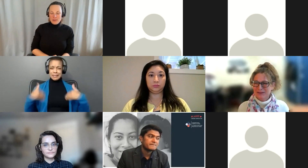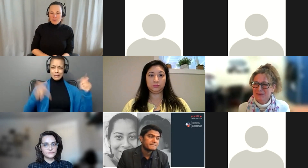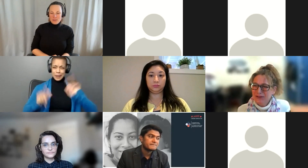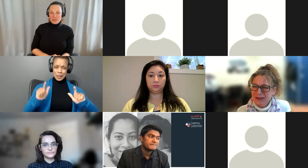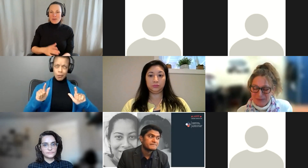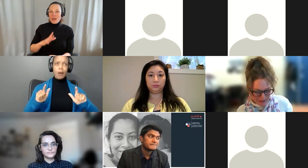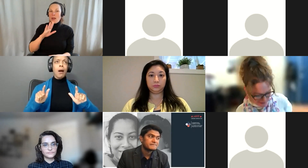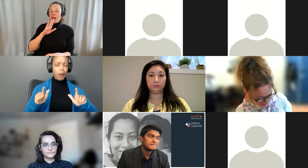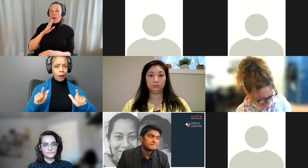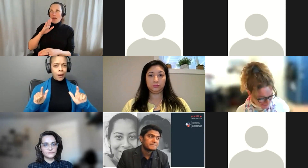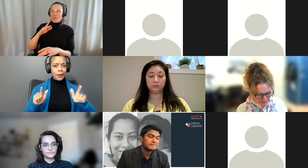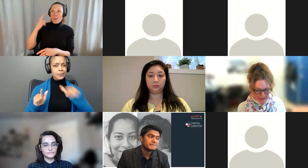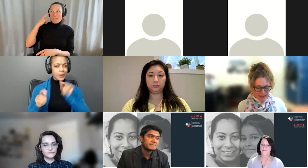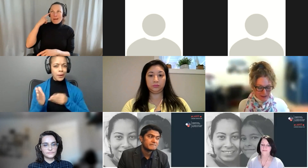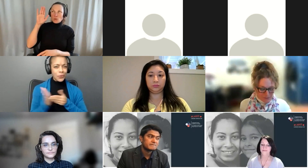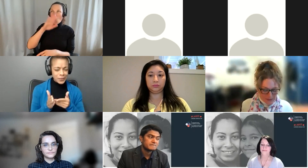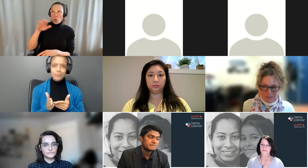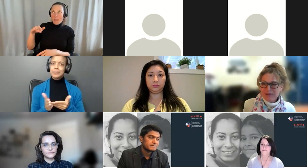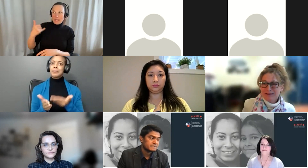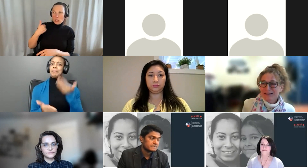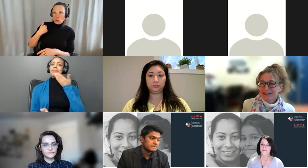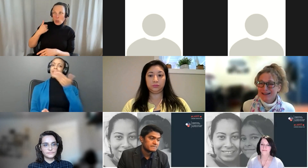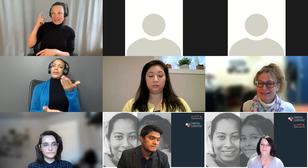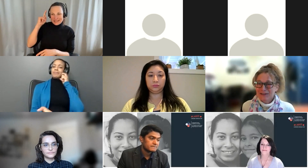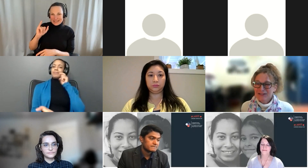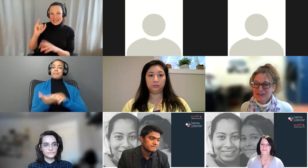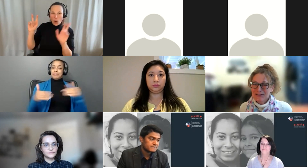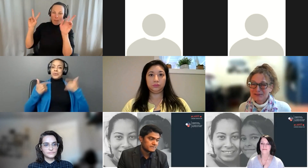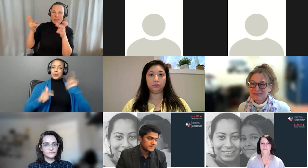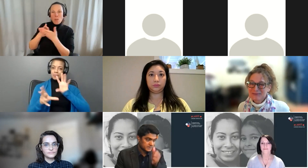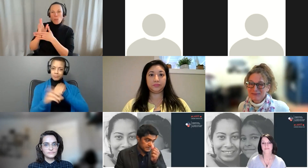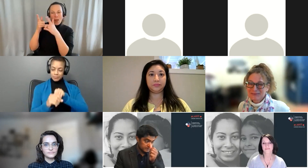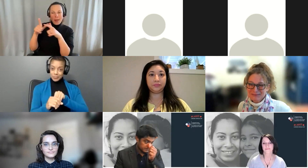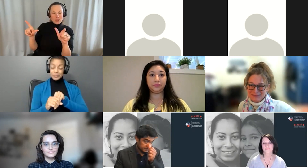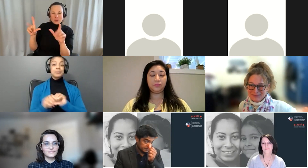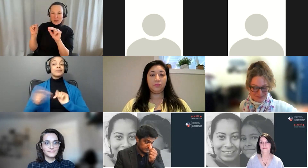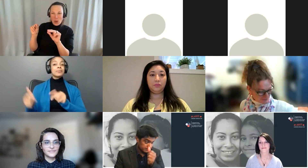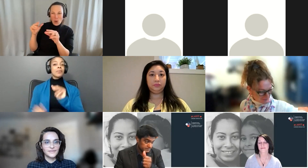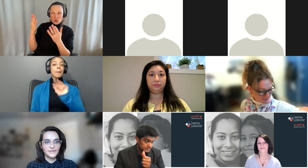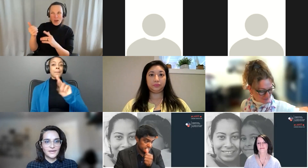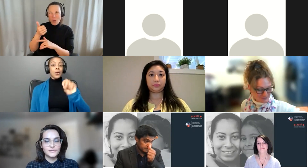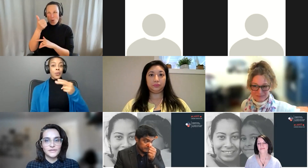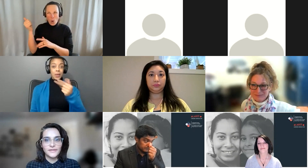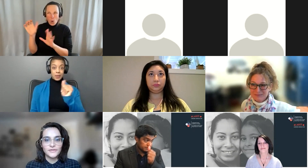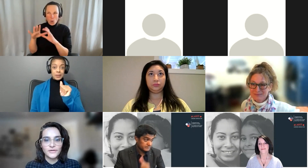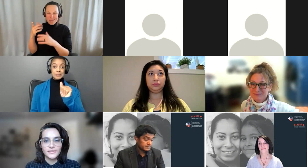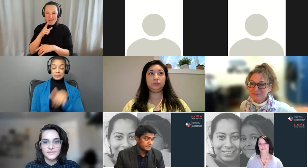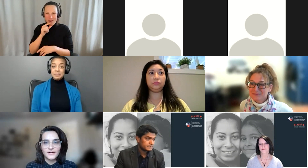linguistique. Et merci d'en avoir parlé. Maintenant,